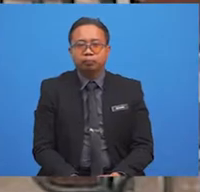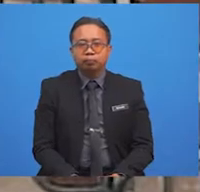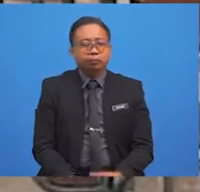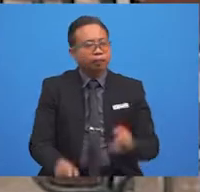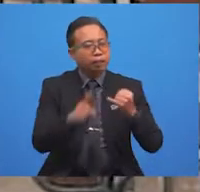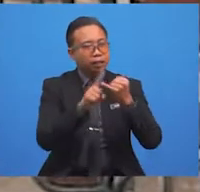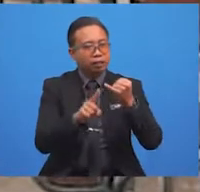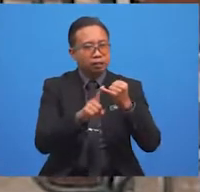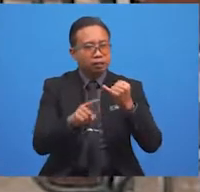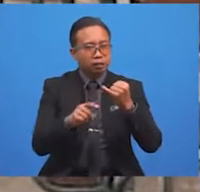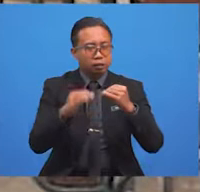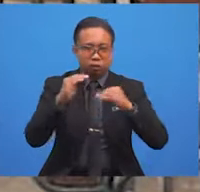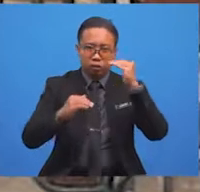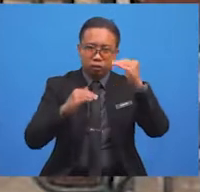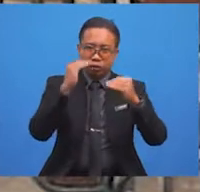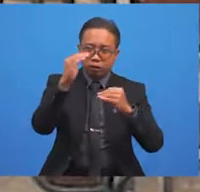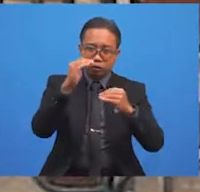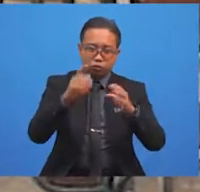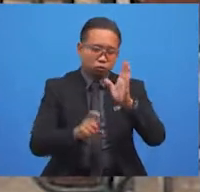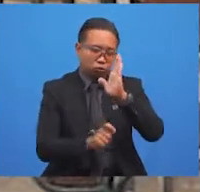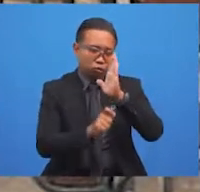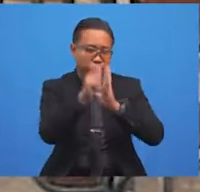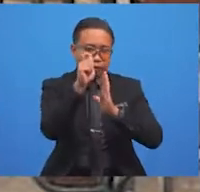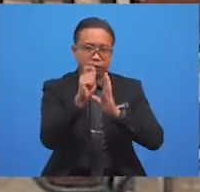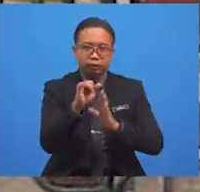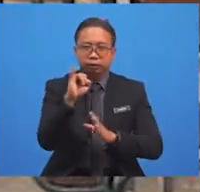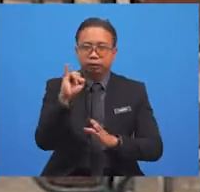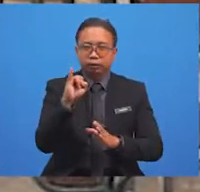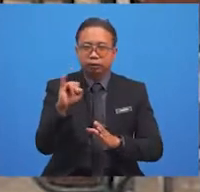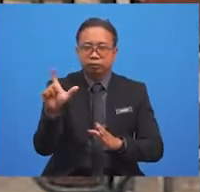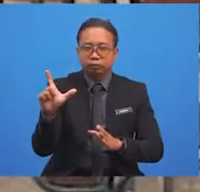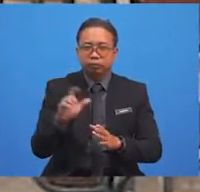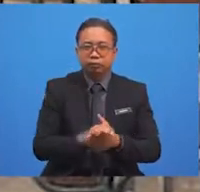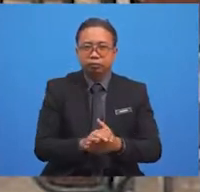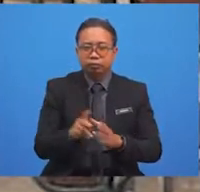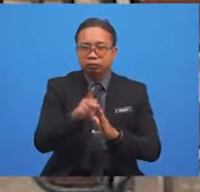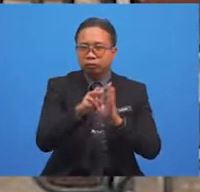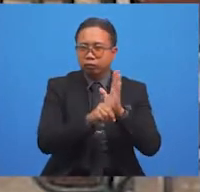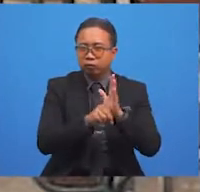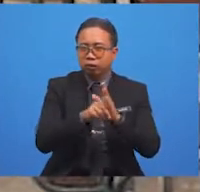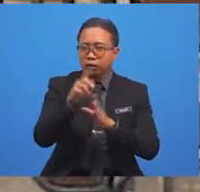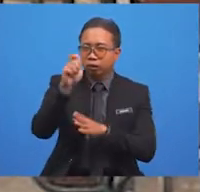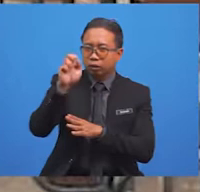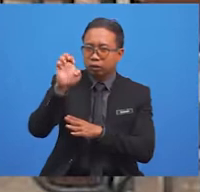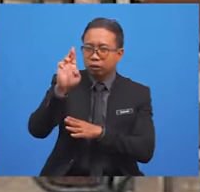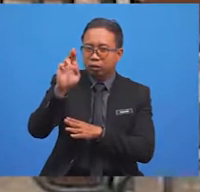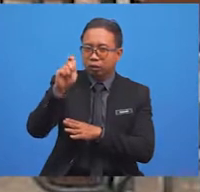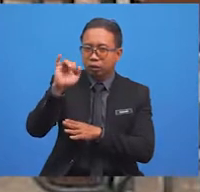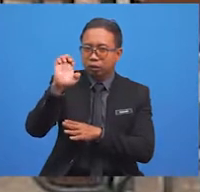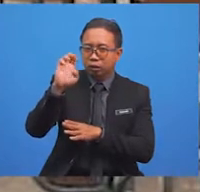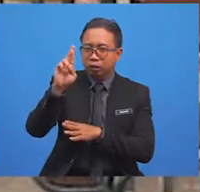Akhir sekali aras trofik yang paling tinggi iaitu pengguna tetia. Pengguna